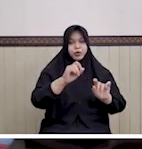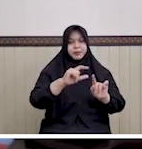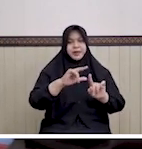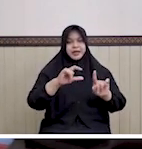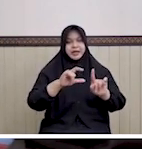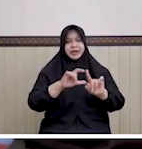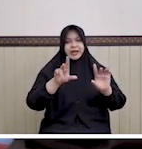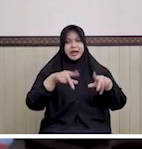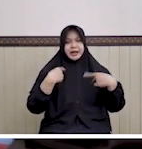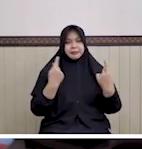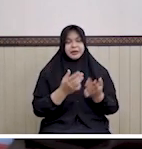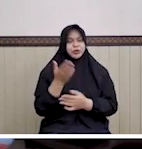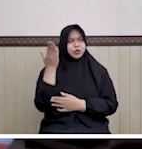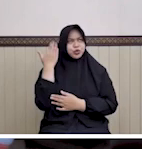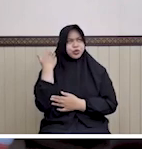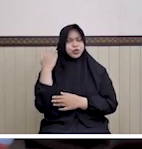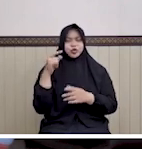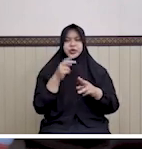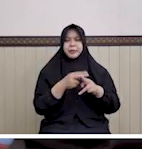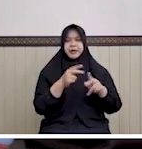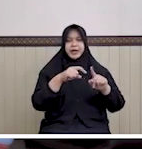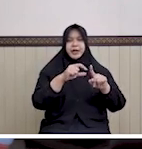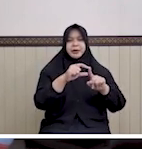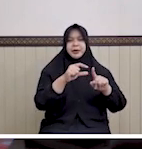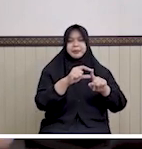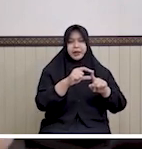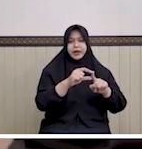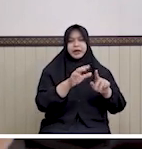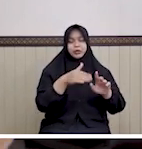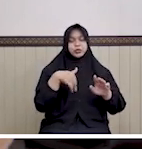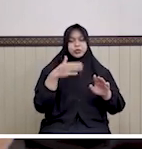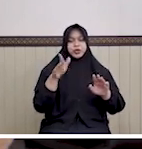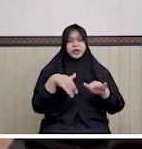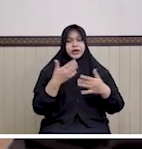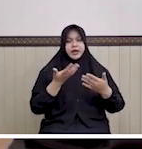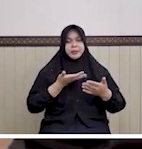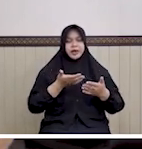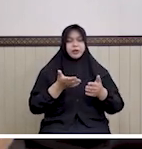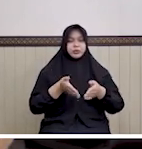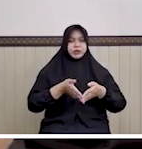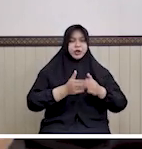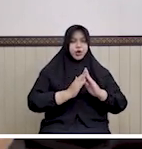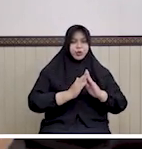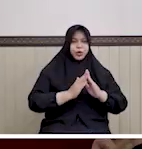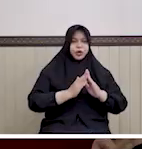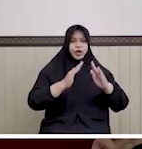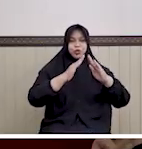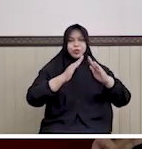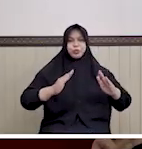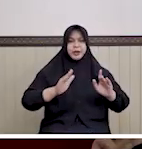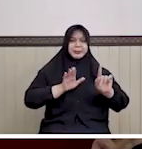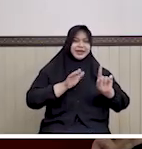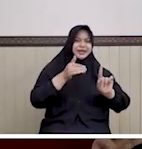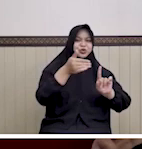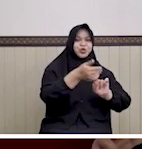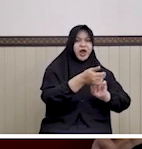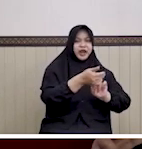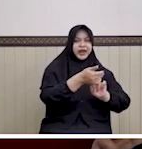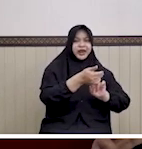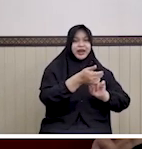kbb segera membentuk yang namanya awalnya hanya ingin membentuk yang namanya protection gitu ya